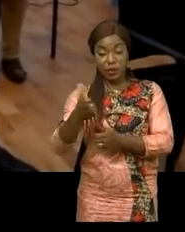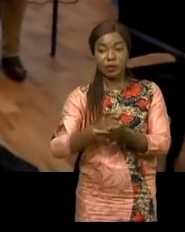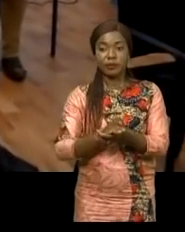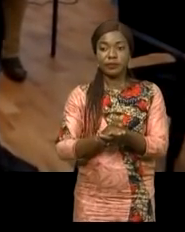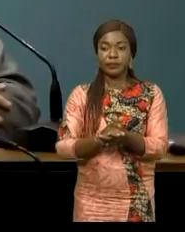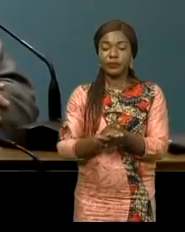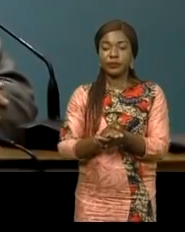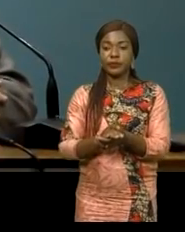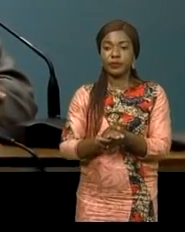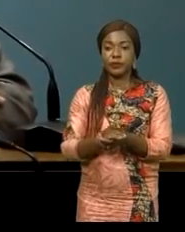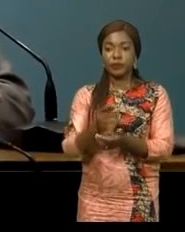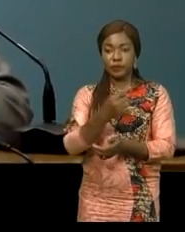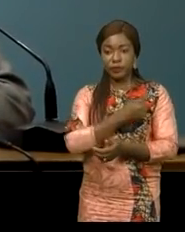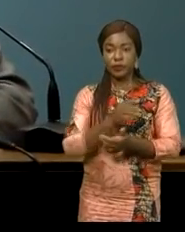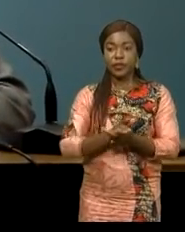genoux